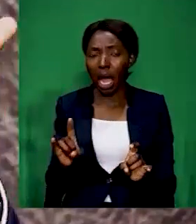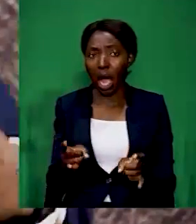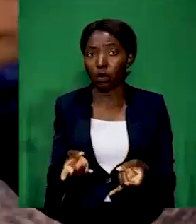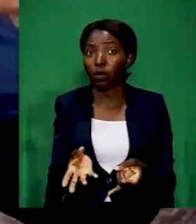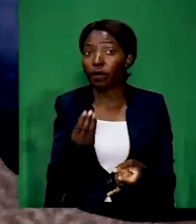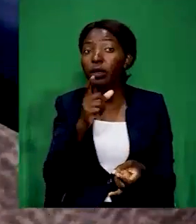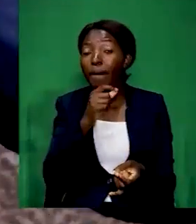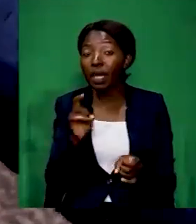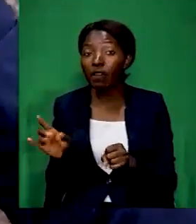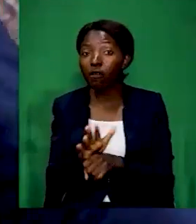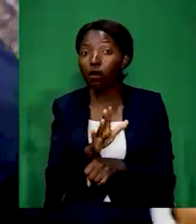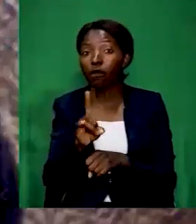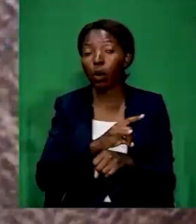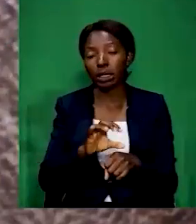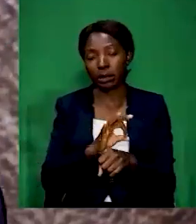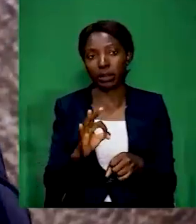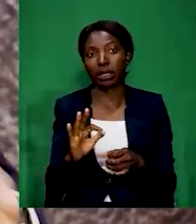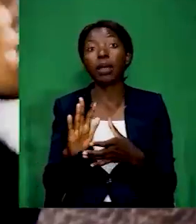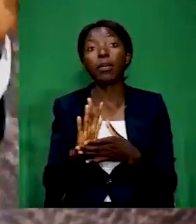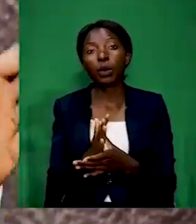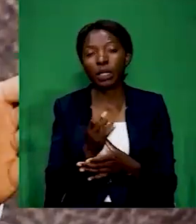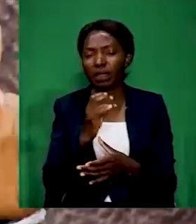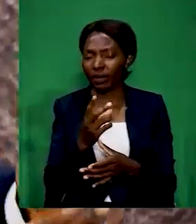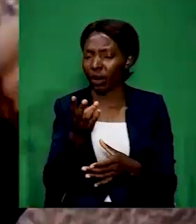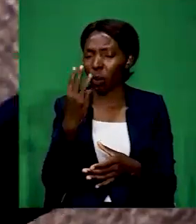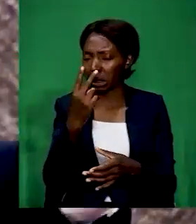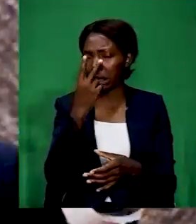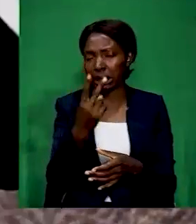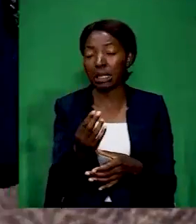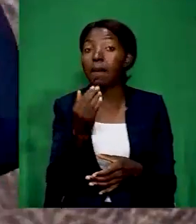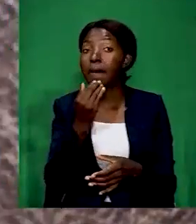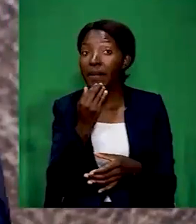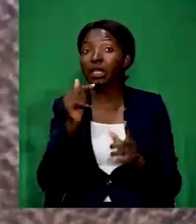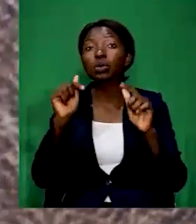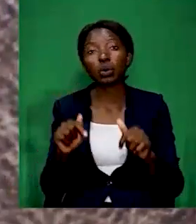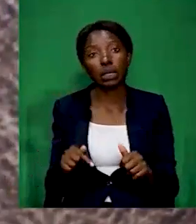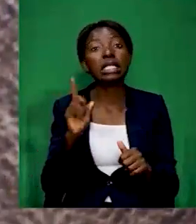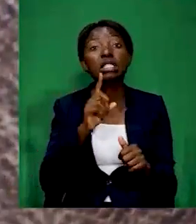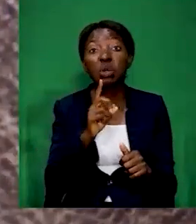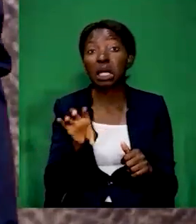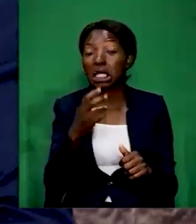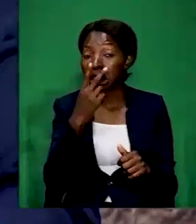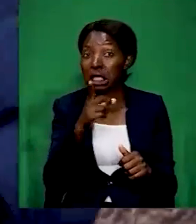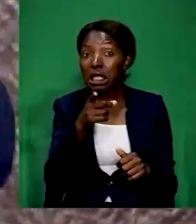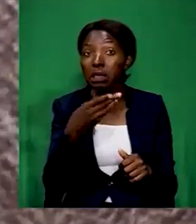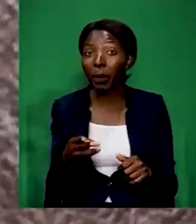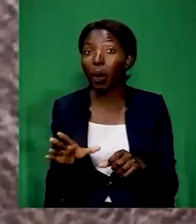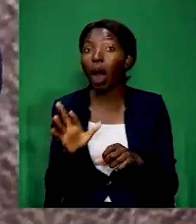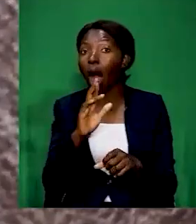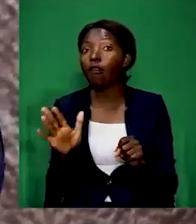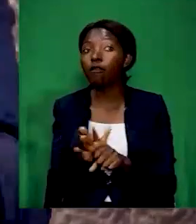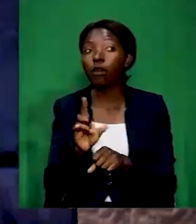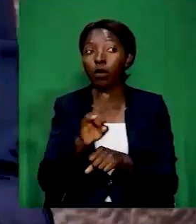varume vazere nemweya? Nekuti kana zvaioneka zvinoreva kuti nanhasi zvinoonekawo. But